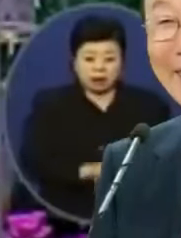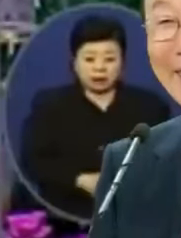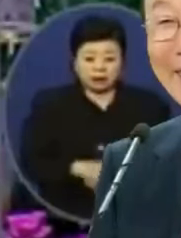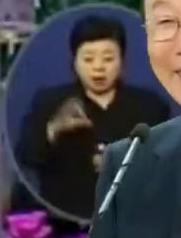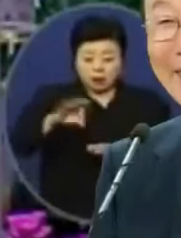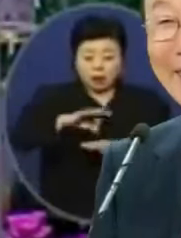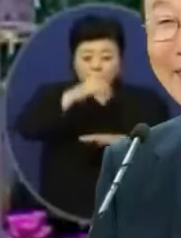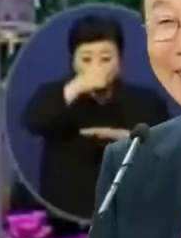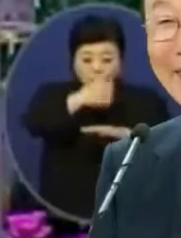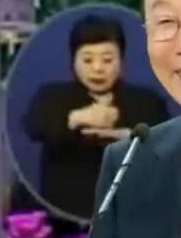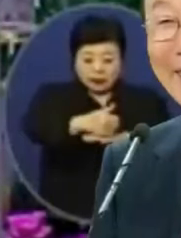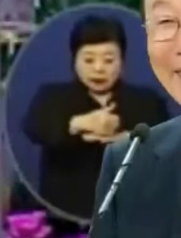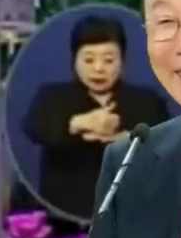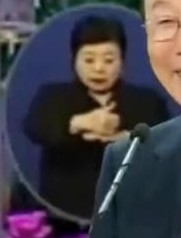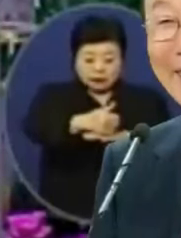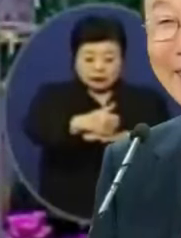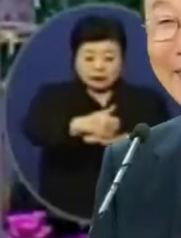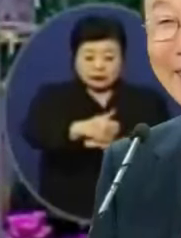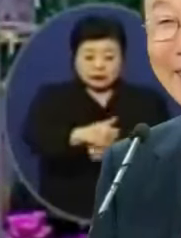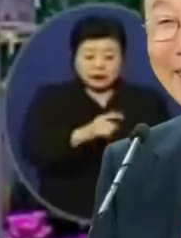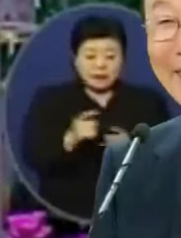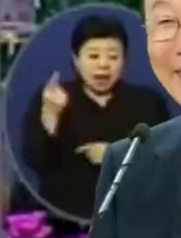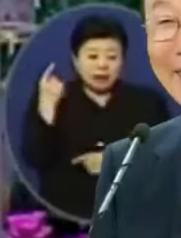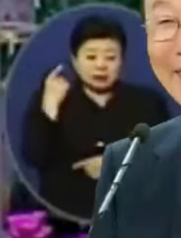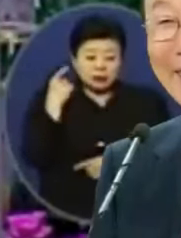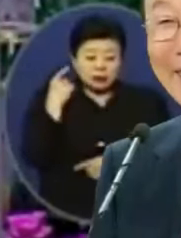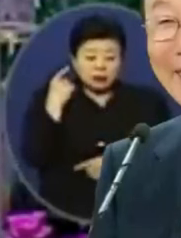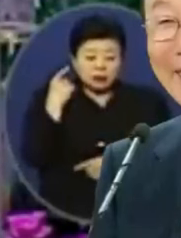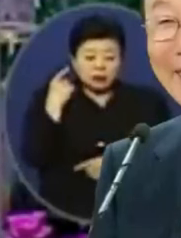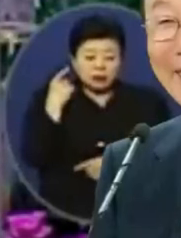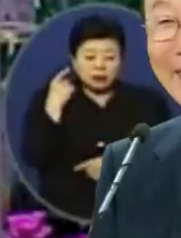왕이 이 말을 듣고는